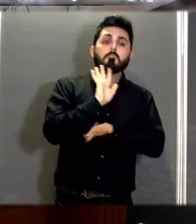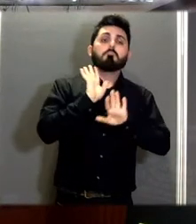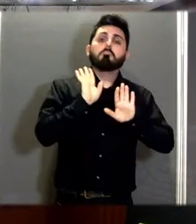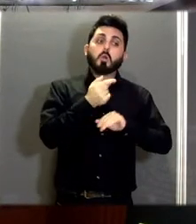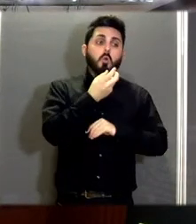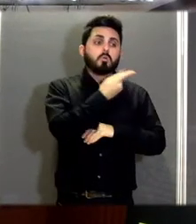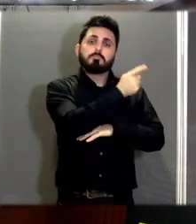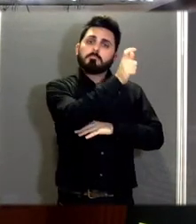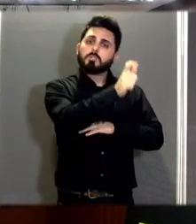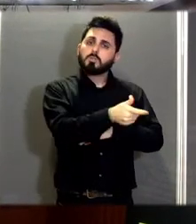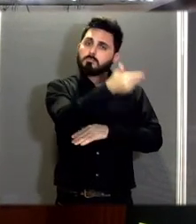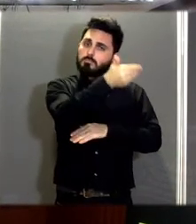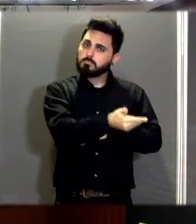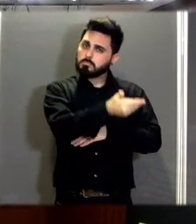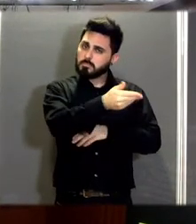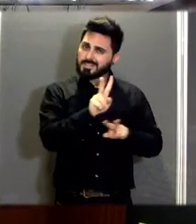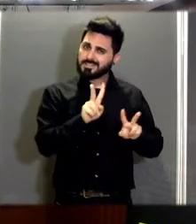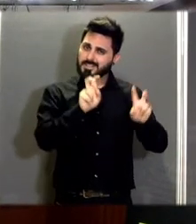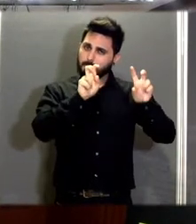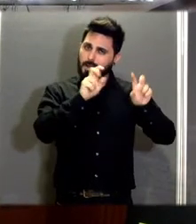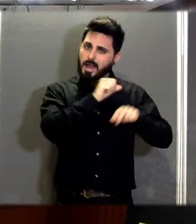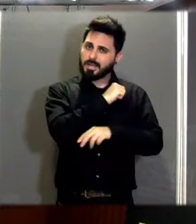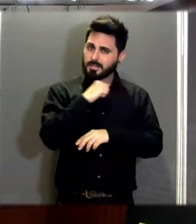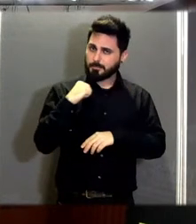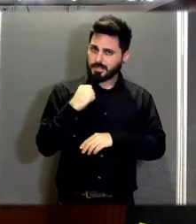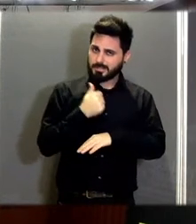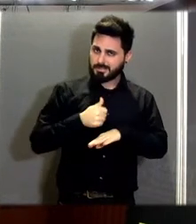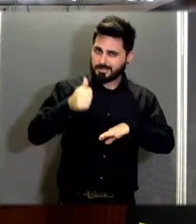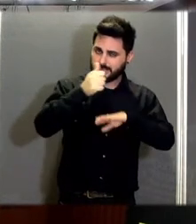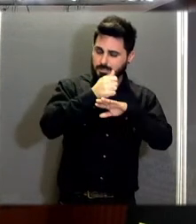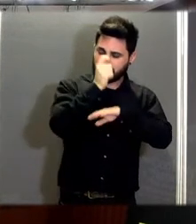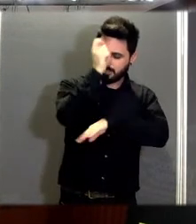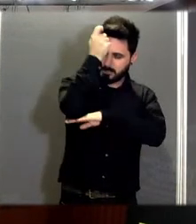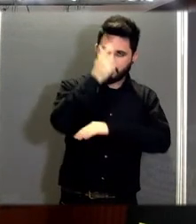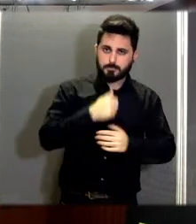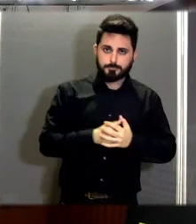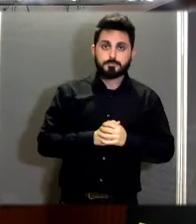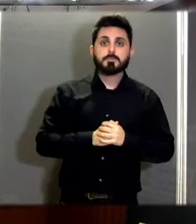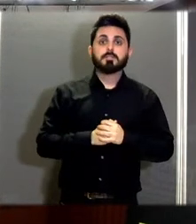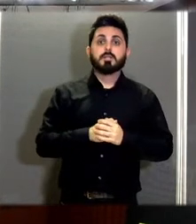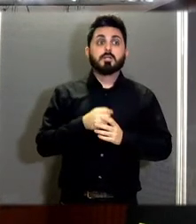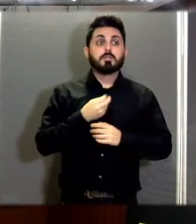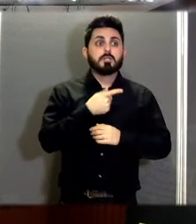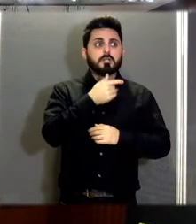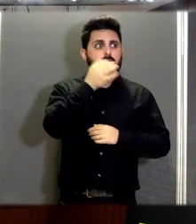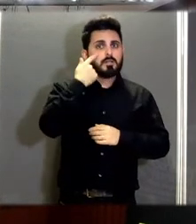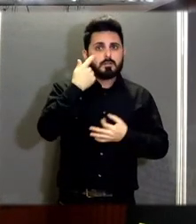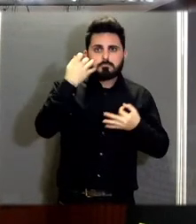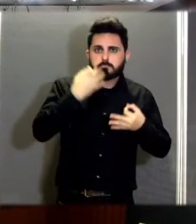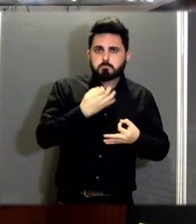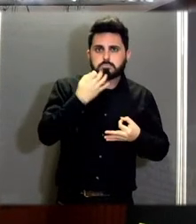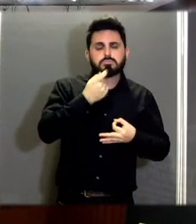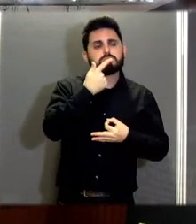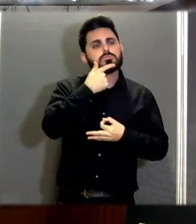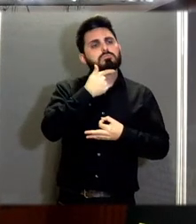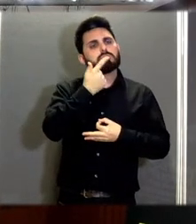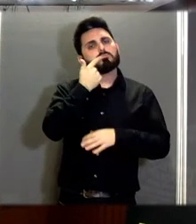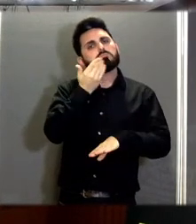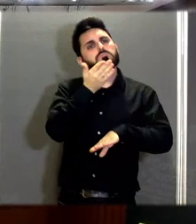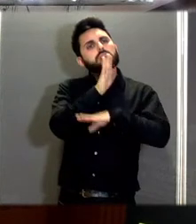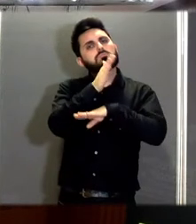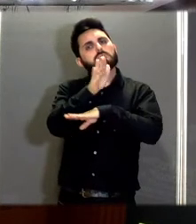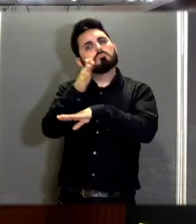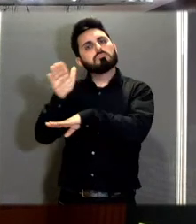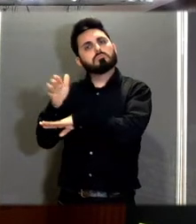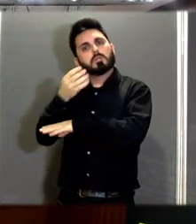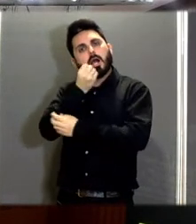l'independentisme, o sigui, de vegades dius entitats, però hi ha hagut veritables aportacions importants de persones